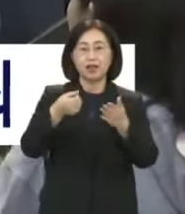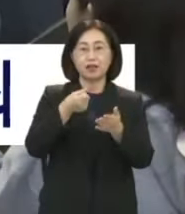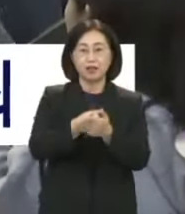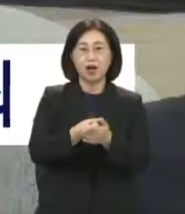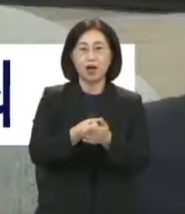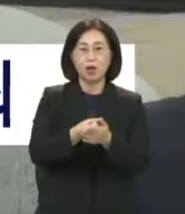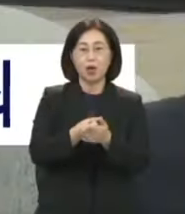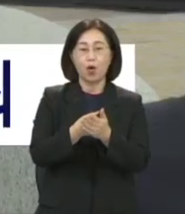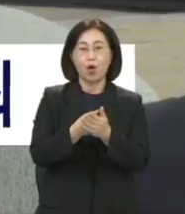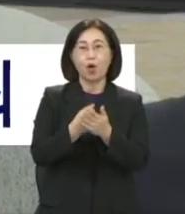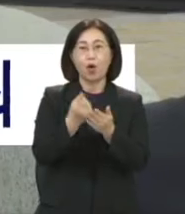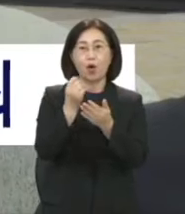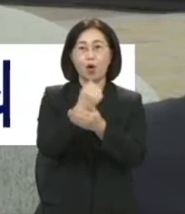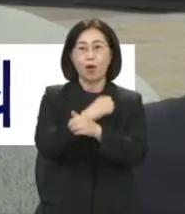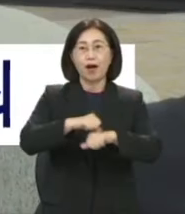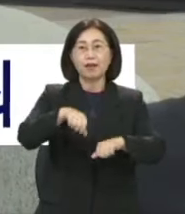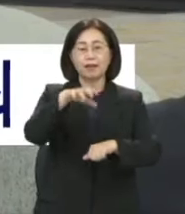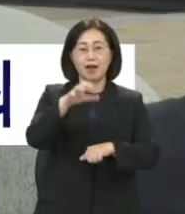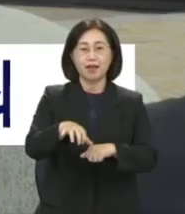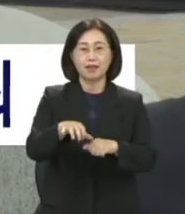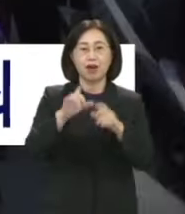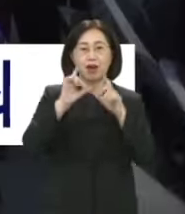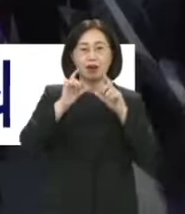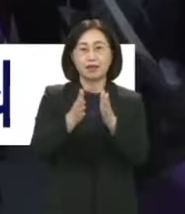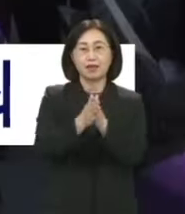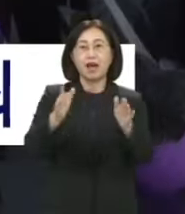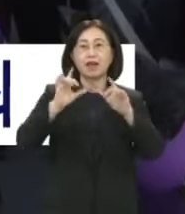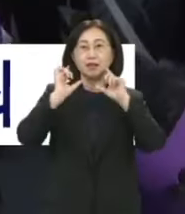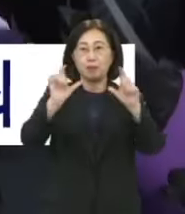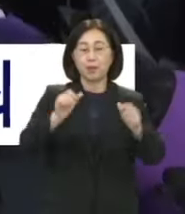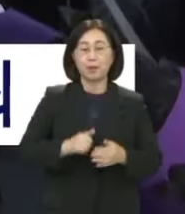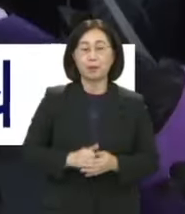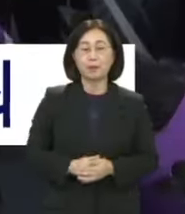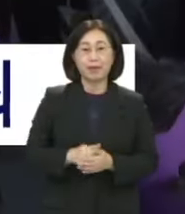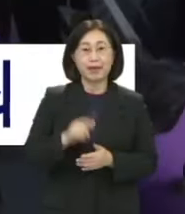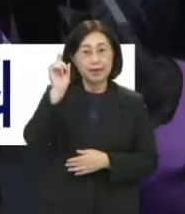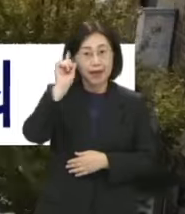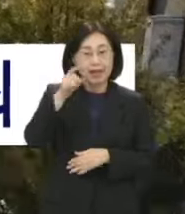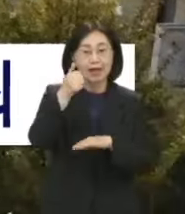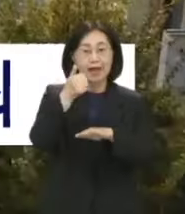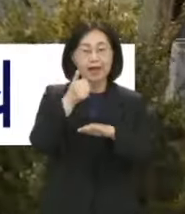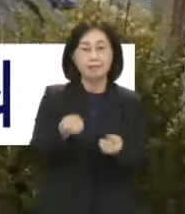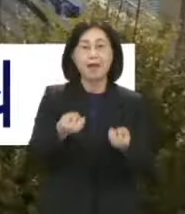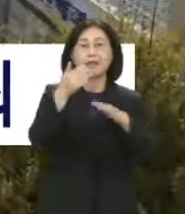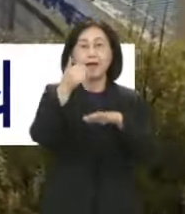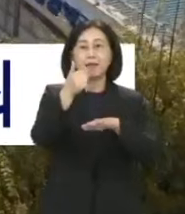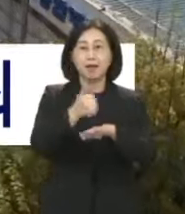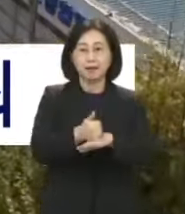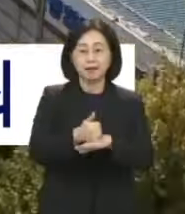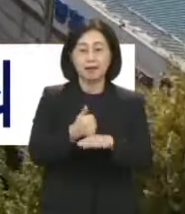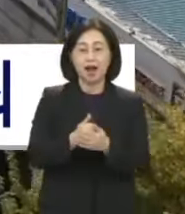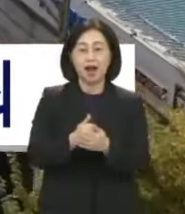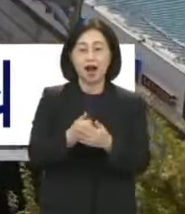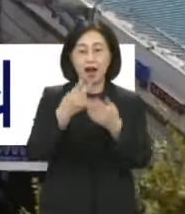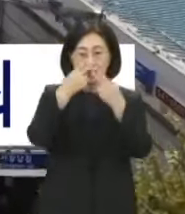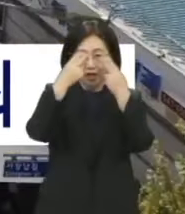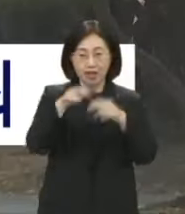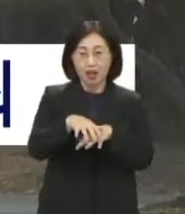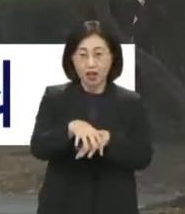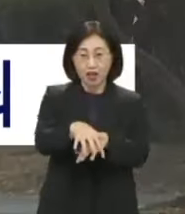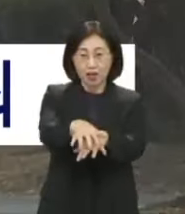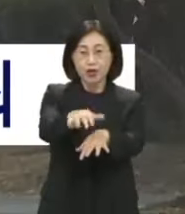행사의 개막을 알리는 선포식을 가졌습니다. 행사 마지막 날인 내일은 축제의 대미인 이순신 장례 행렬이